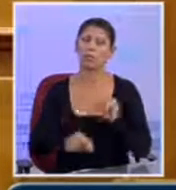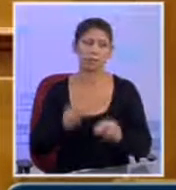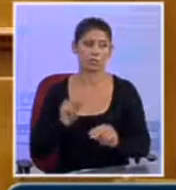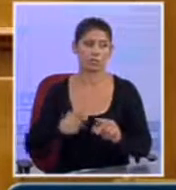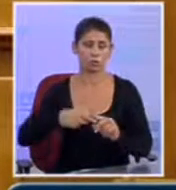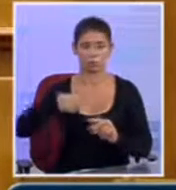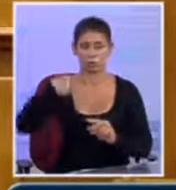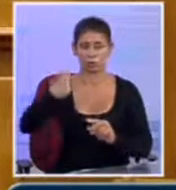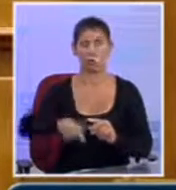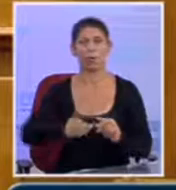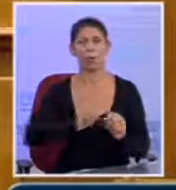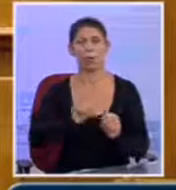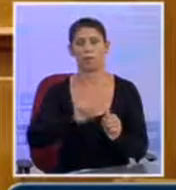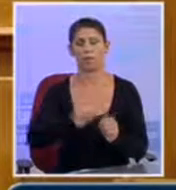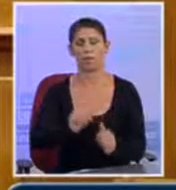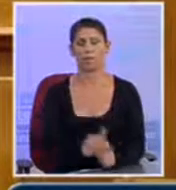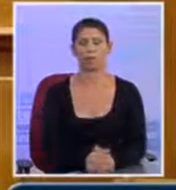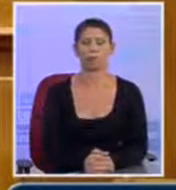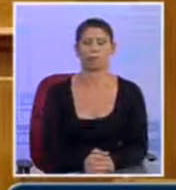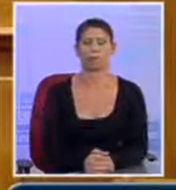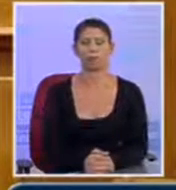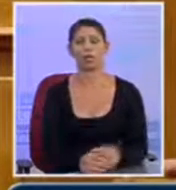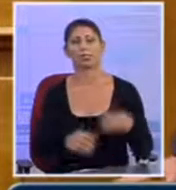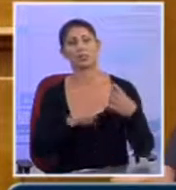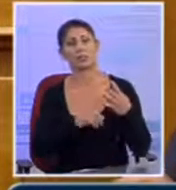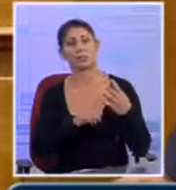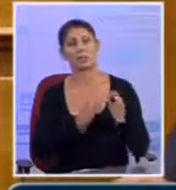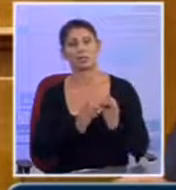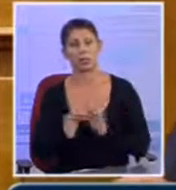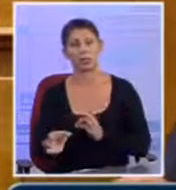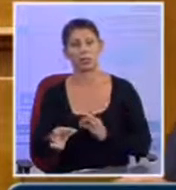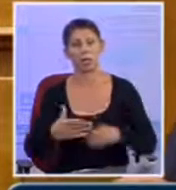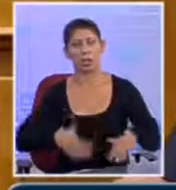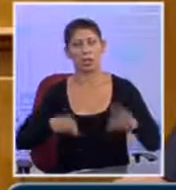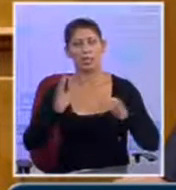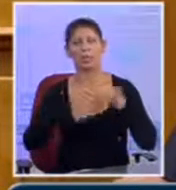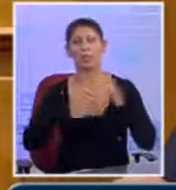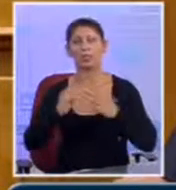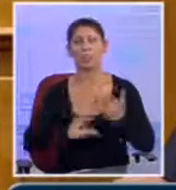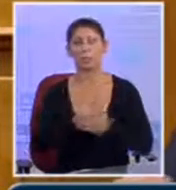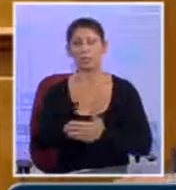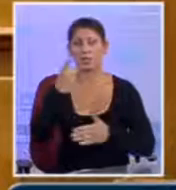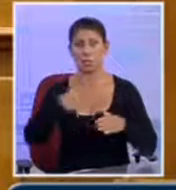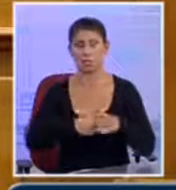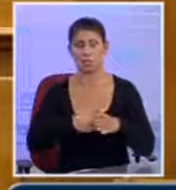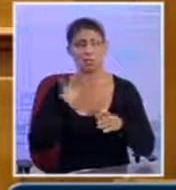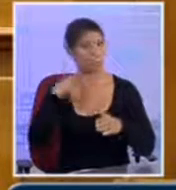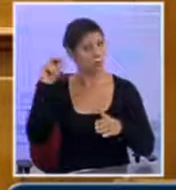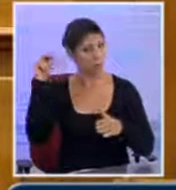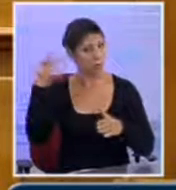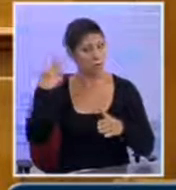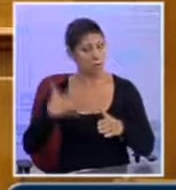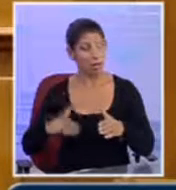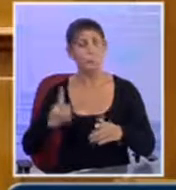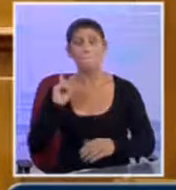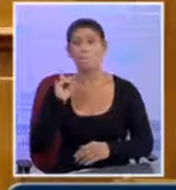τον επόμενο μήνα. Τέταρτο μέτρο, ίδρυση αναπτυξιακής τράπεζας. Την είχαμε υποσχεθεί από